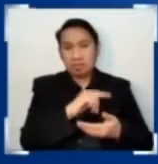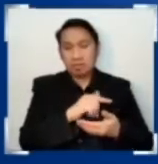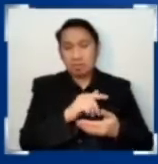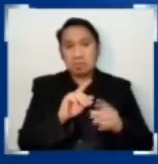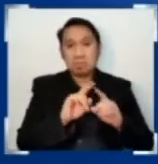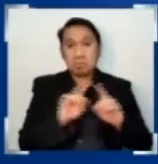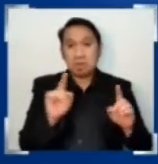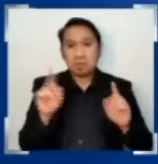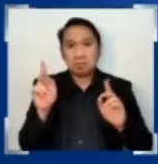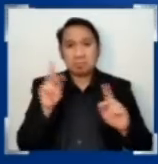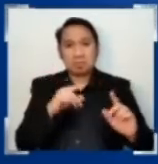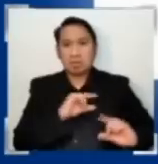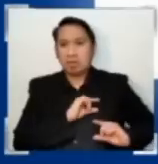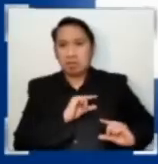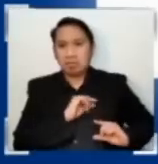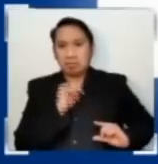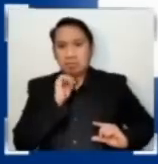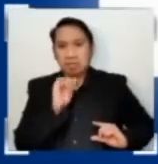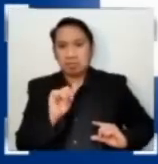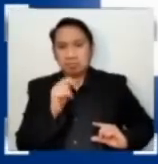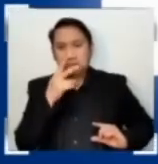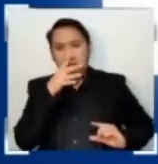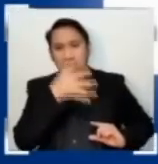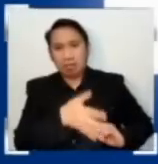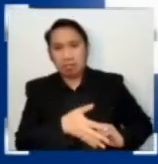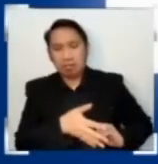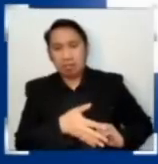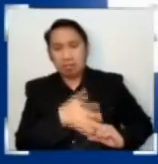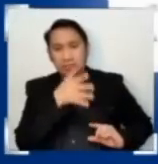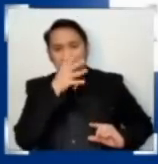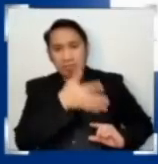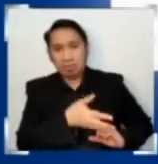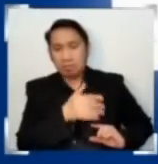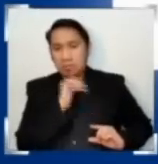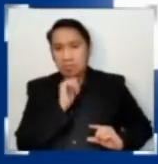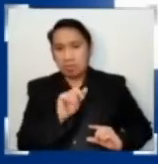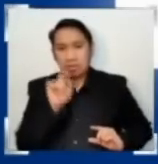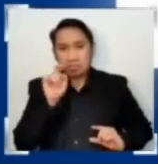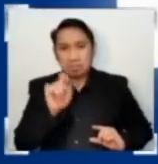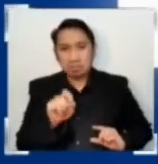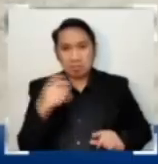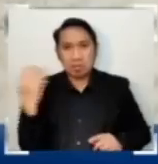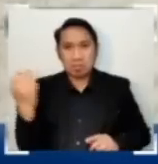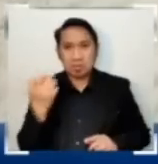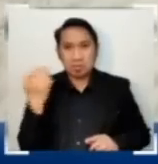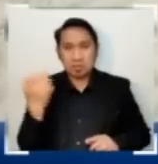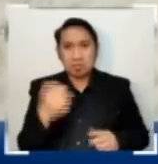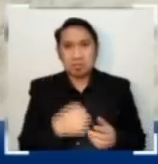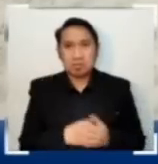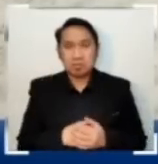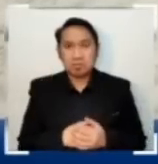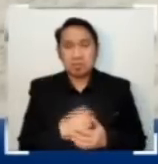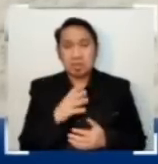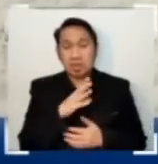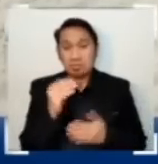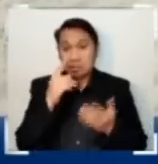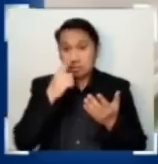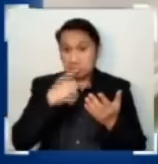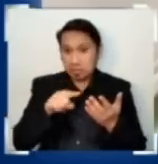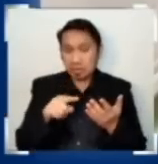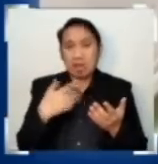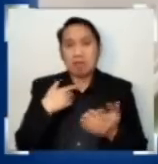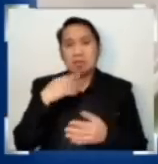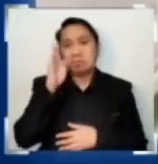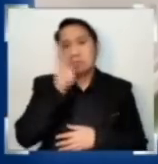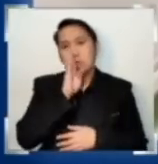mga security guard on duty. Hindi rin daw nila pinindot ang emergency stop button ng scanner. At nang i-check, nabali ang laptop